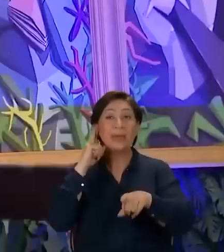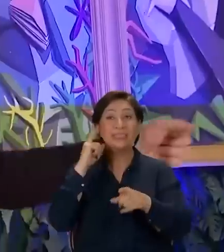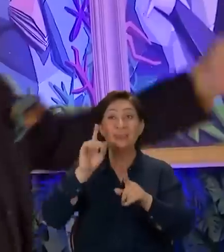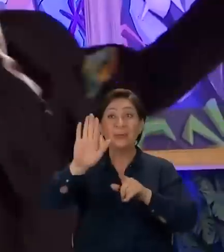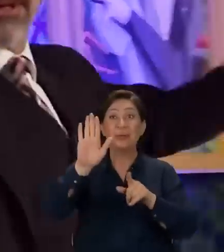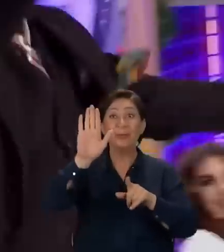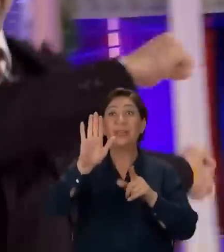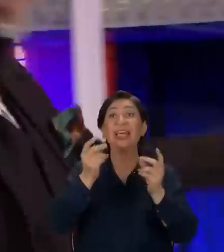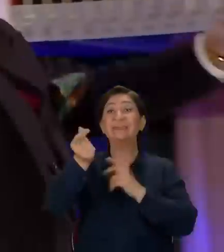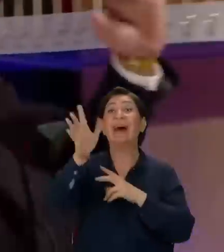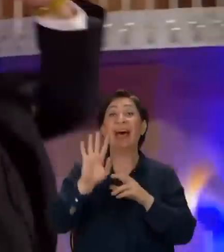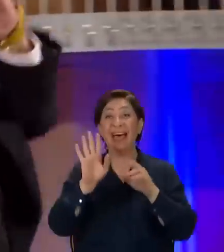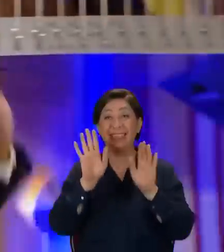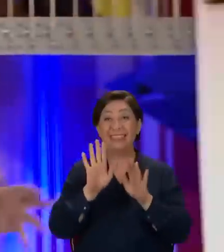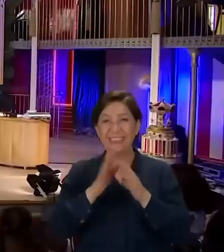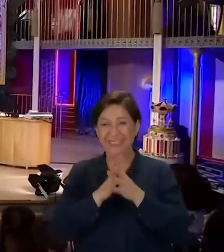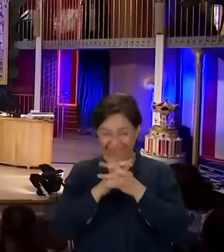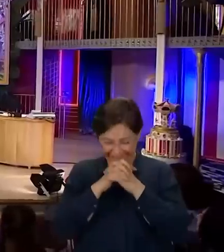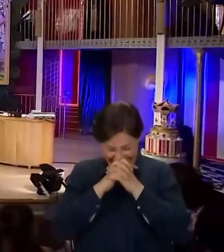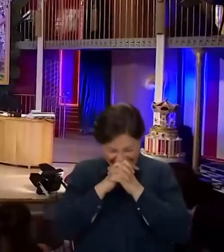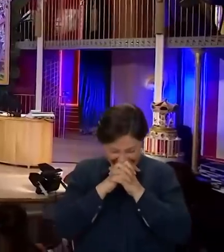söylüyormuş. Dur kaçma.